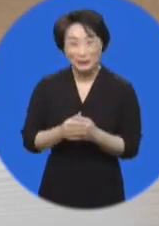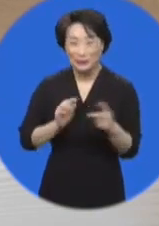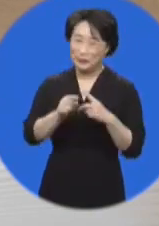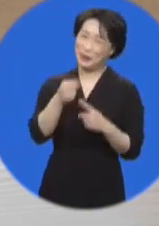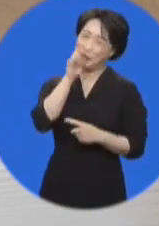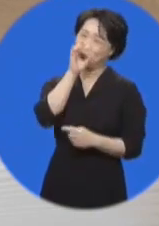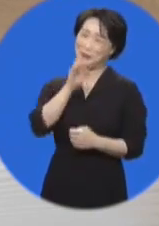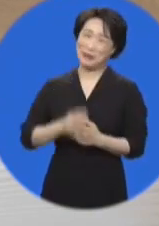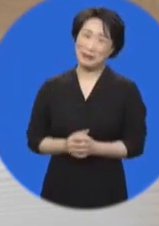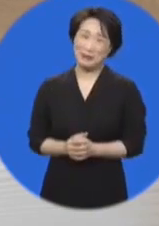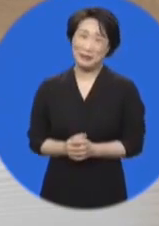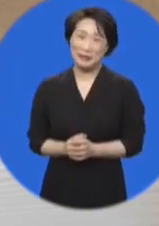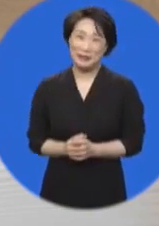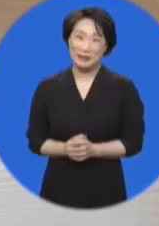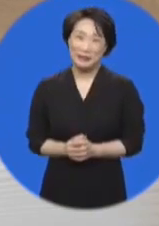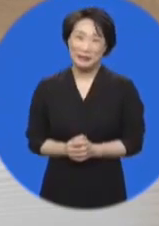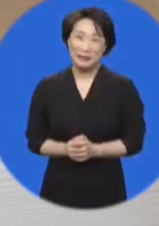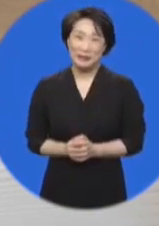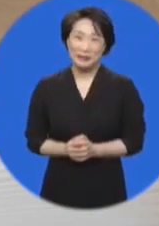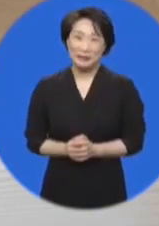이해가 잘 안 되잖아요.